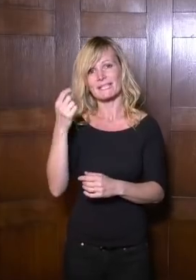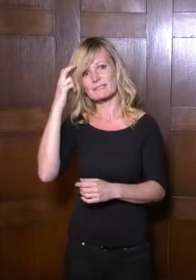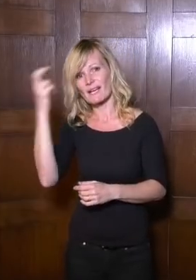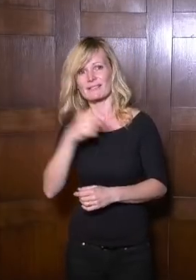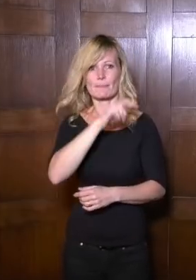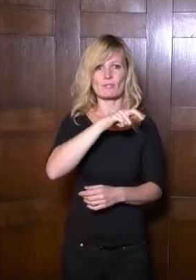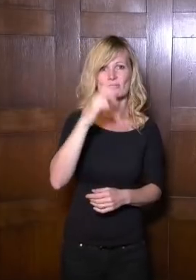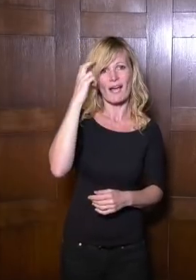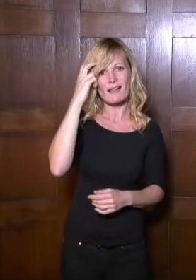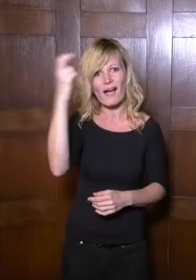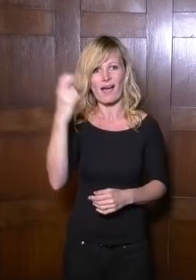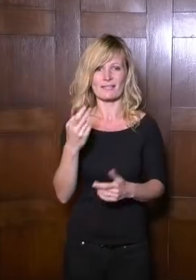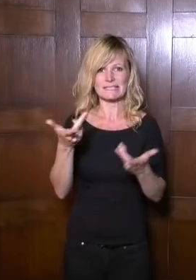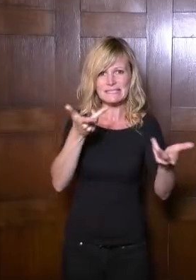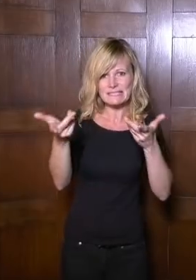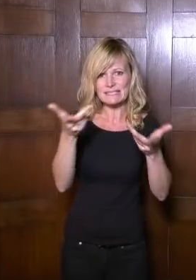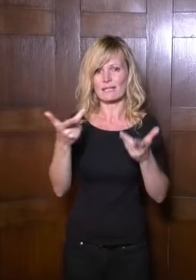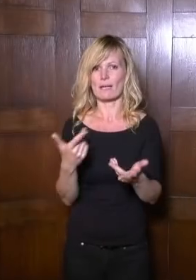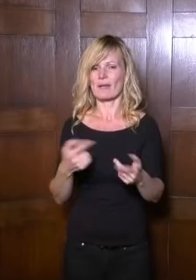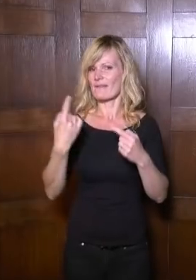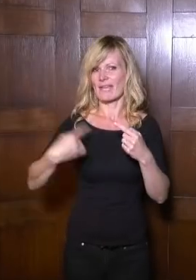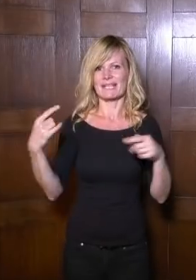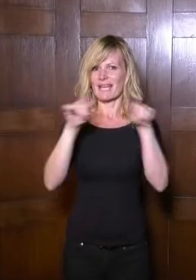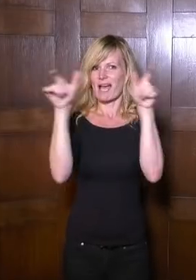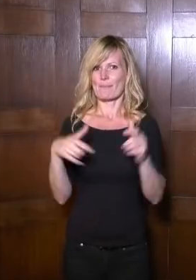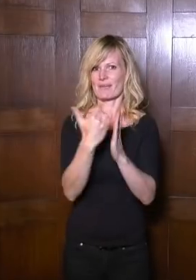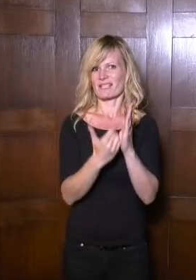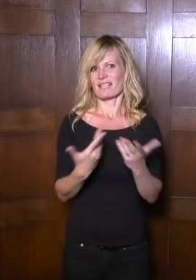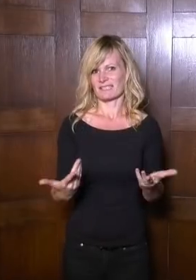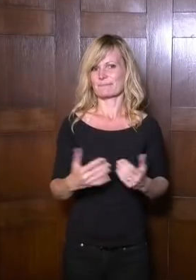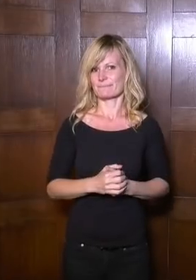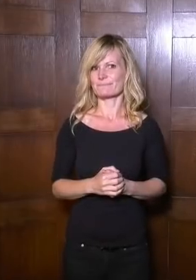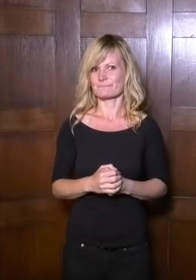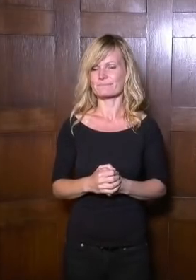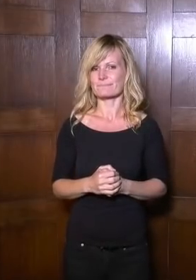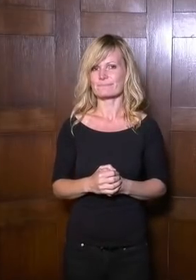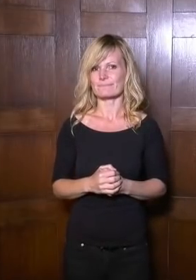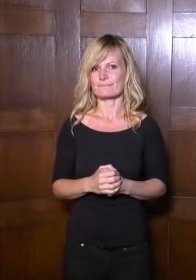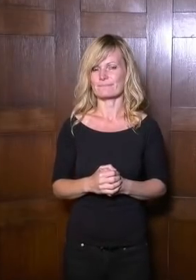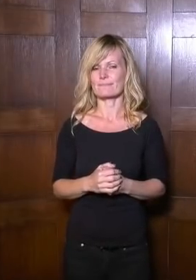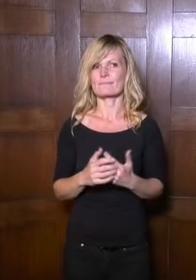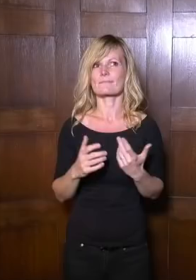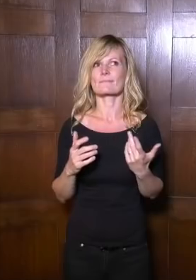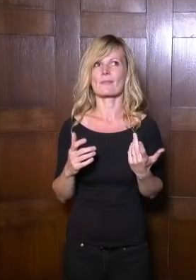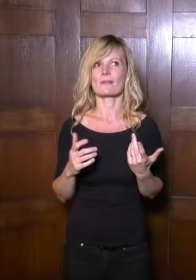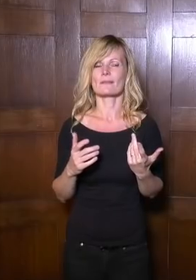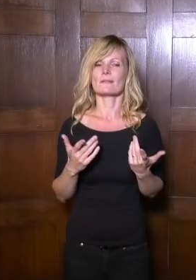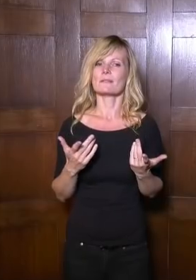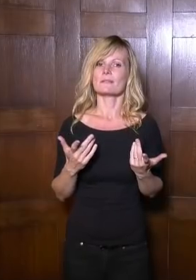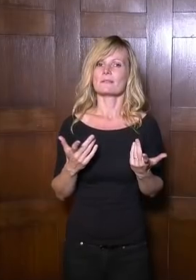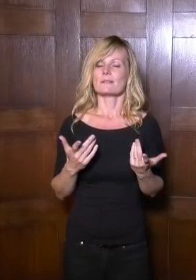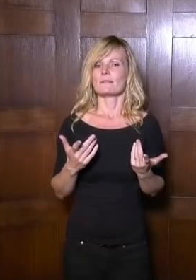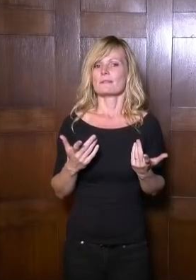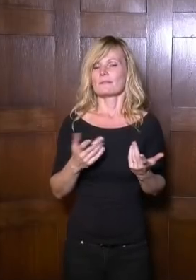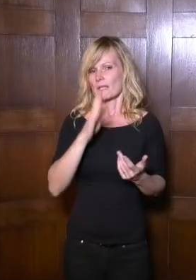irgendeinen Konsens zu finden, aber da fehlt wirklich so der große Raum, der das vielleicht absteckt. Als dann